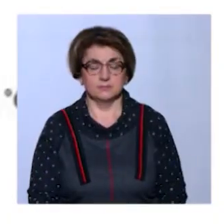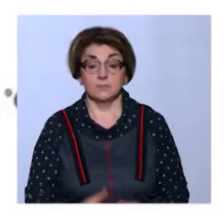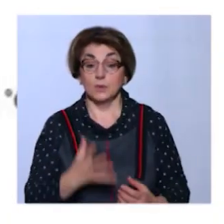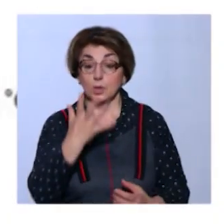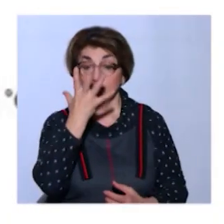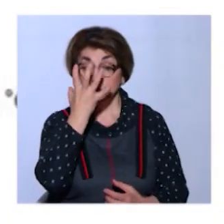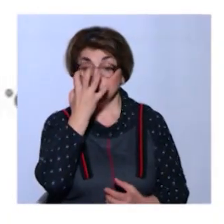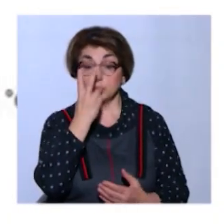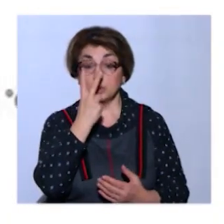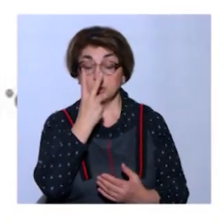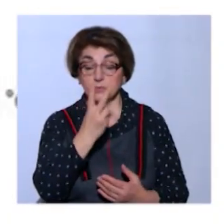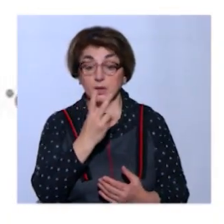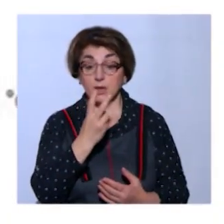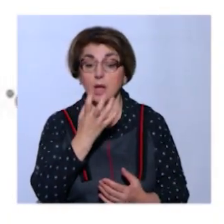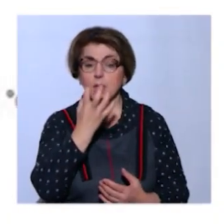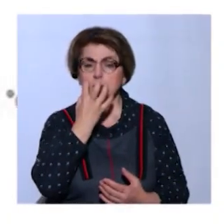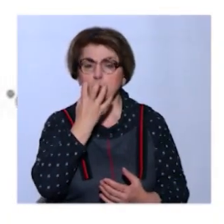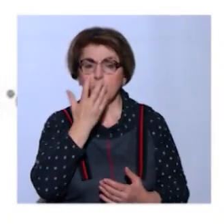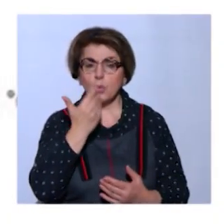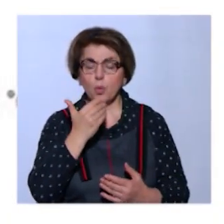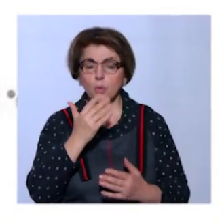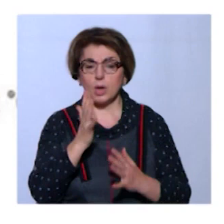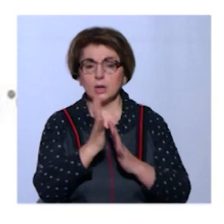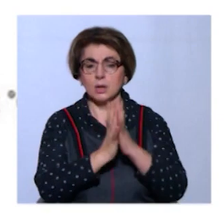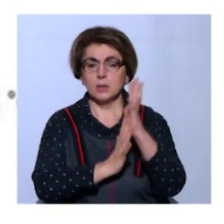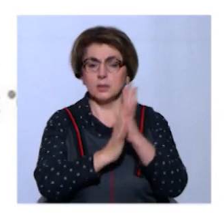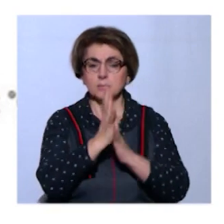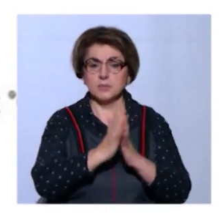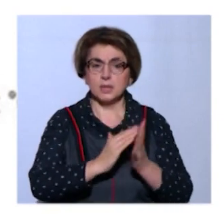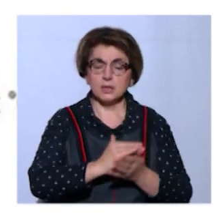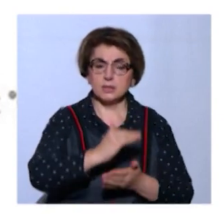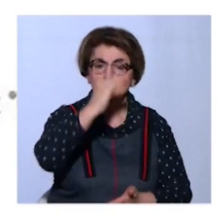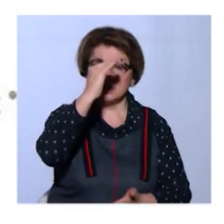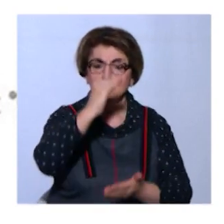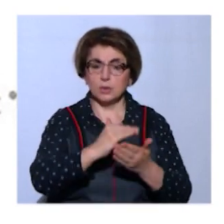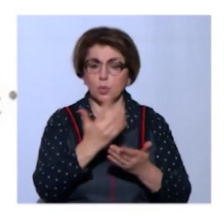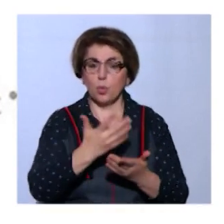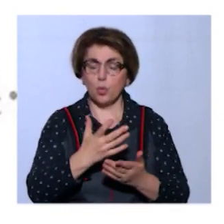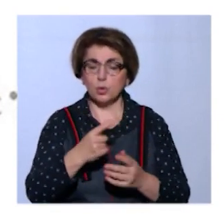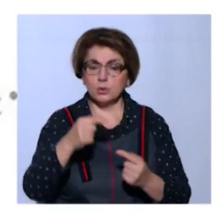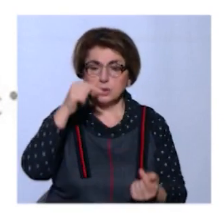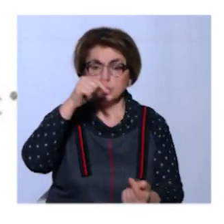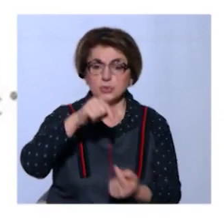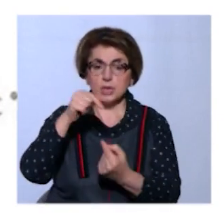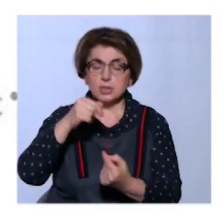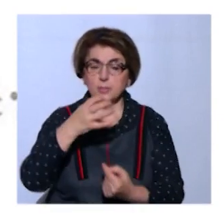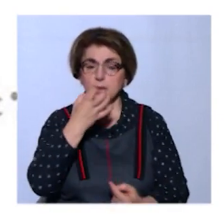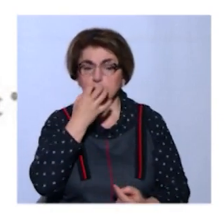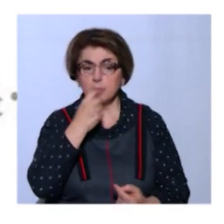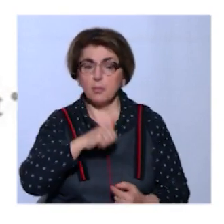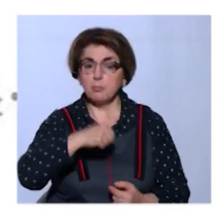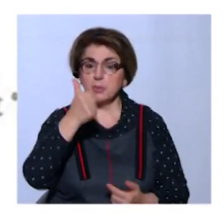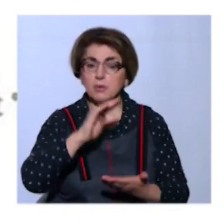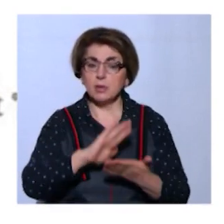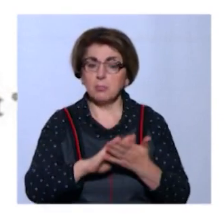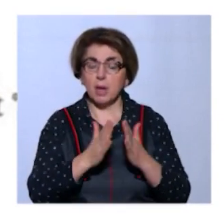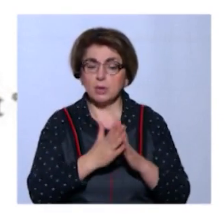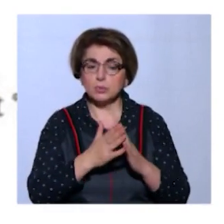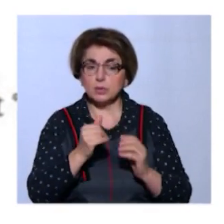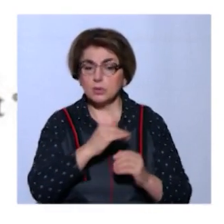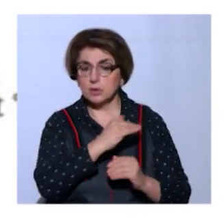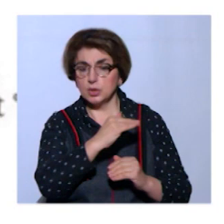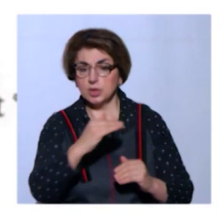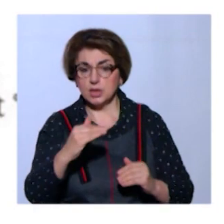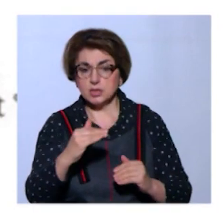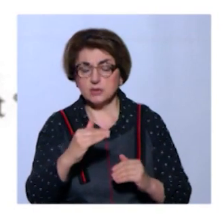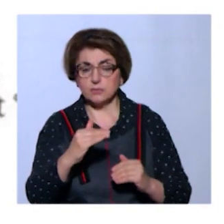სურათზე მოცემულია ტემპერატურის გავლენა მცენარის და განვითარებაზე. განსაზღვრეთ პირველი ფაქტორის ოპტიმალური